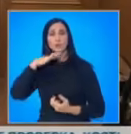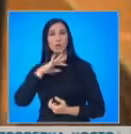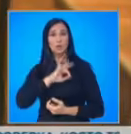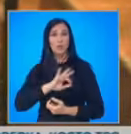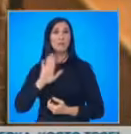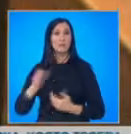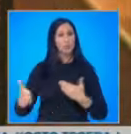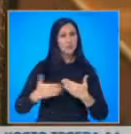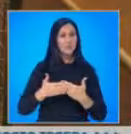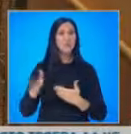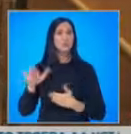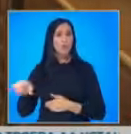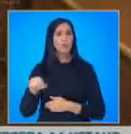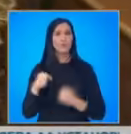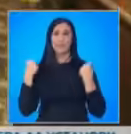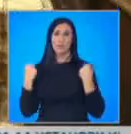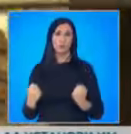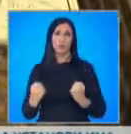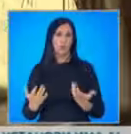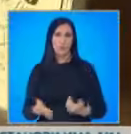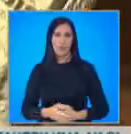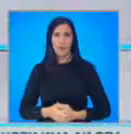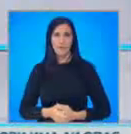нейното закриване би довело до затруднения.